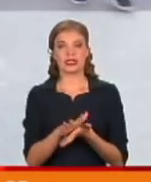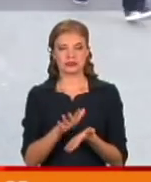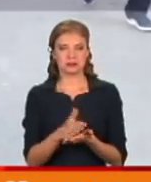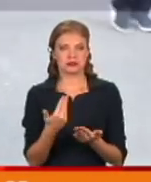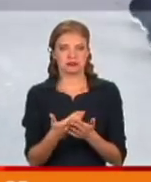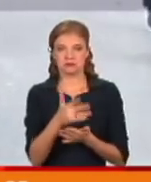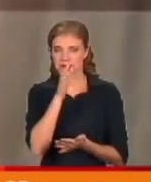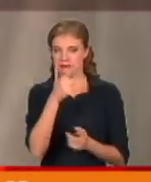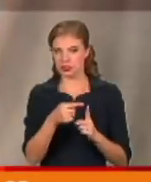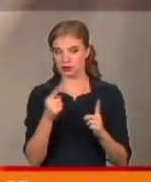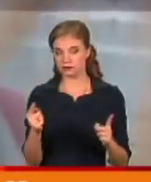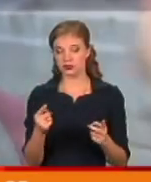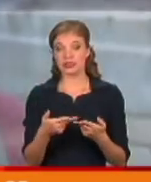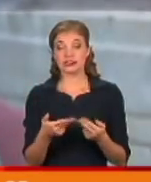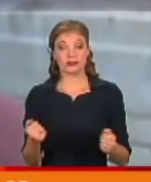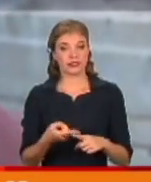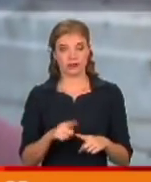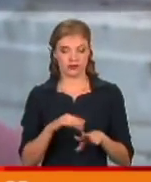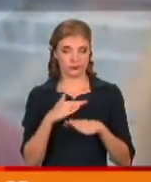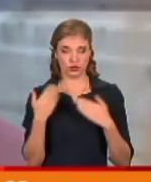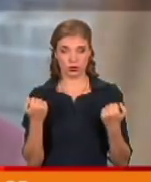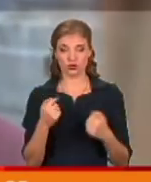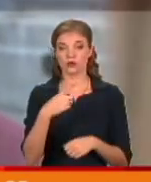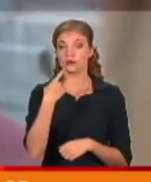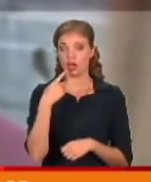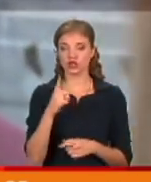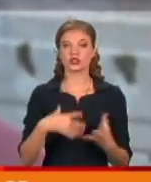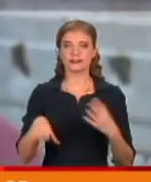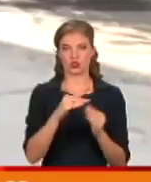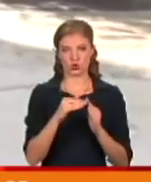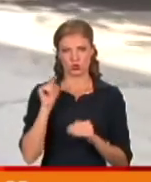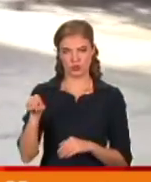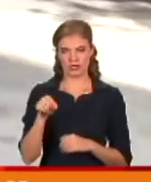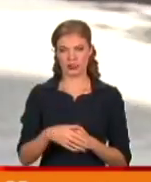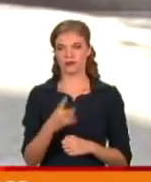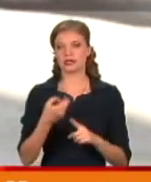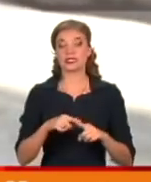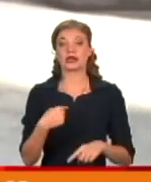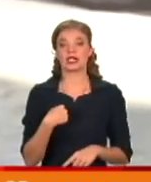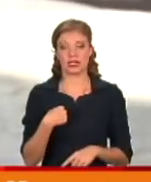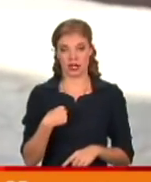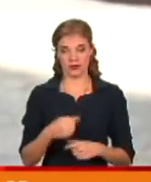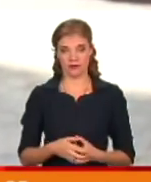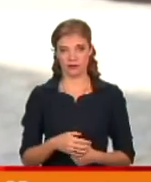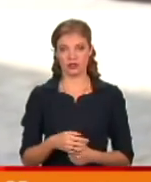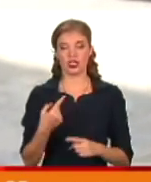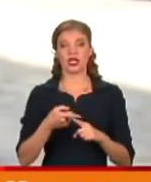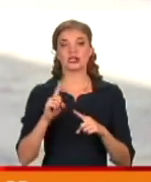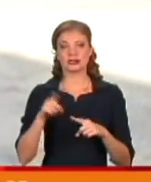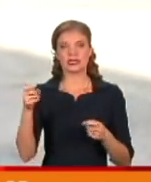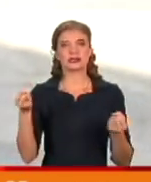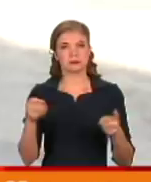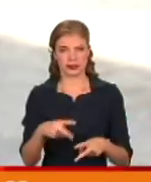останні років зо 5. Та визнавати цього не хоче. Каже, то все сусіди. Це не я змушу. Це мені